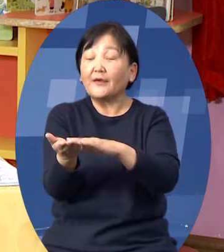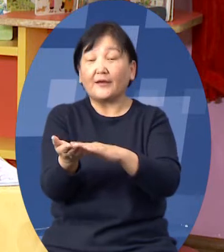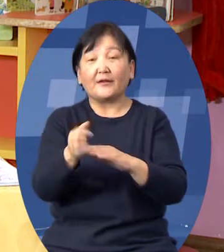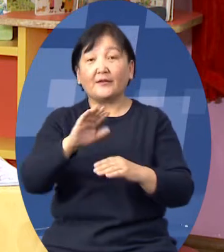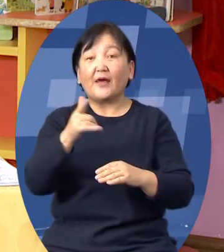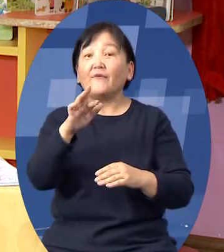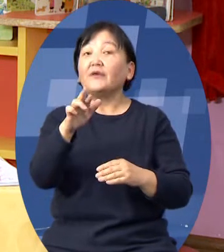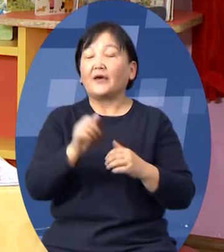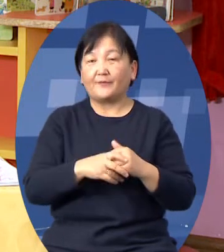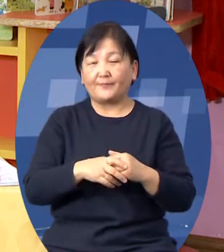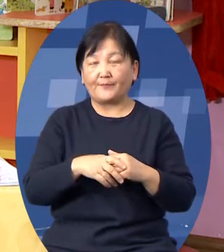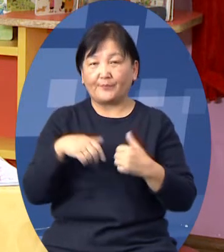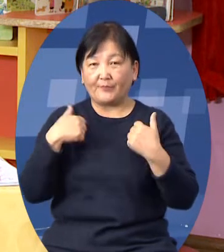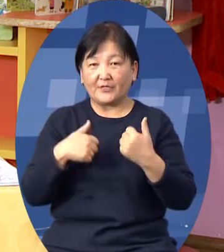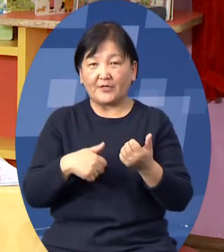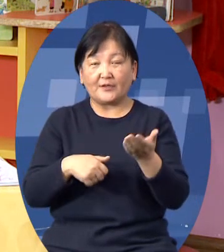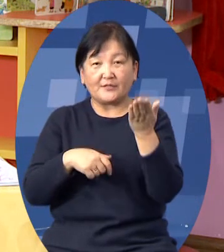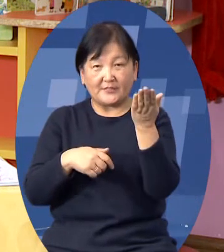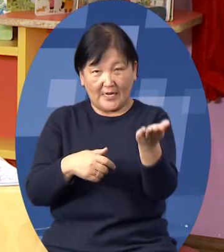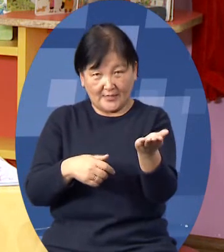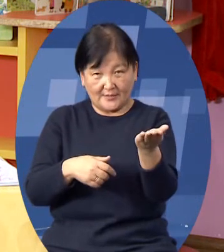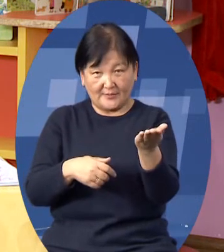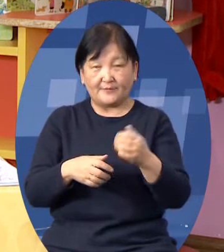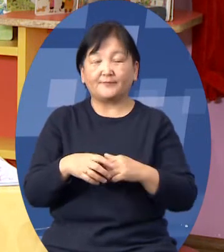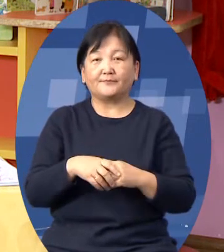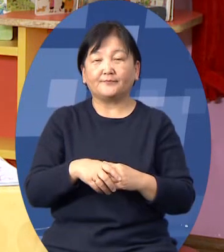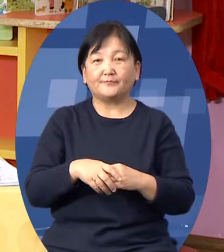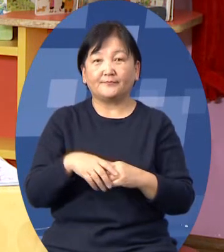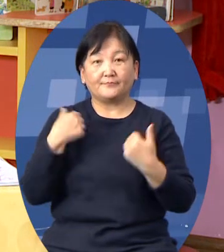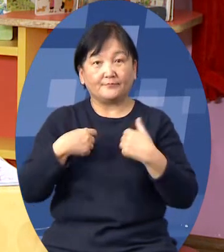хийгээрэй. За, багш нь цаасаа урлаа шүү.